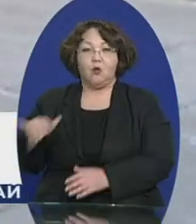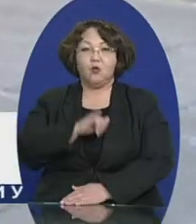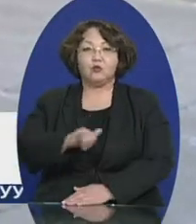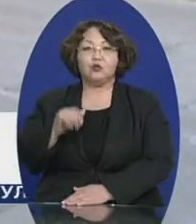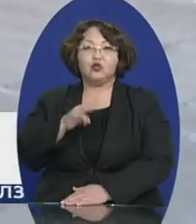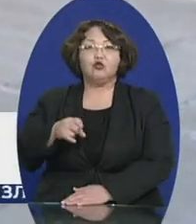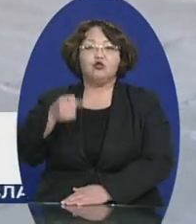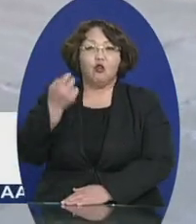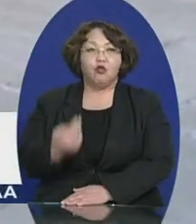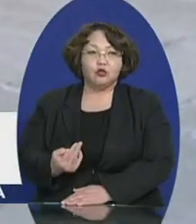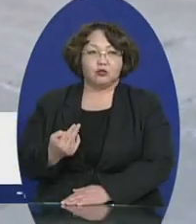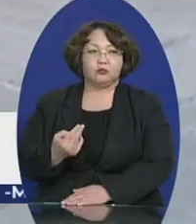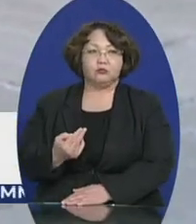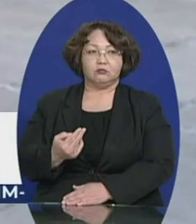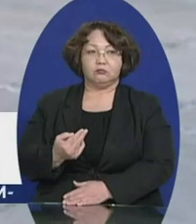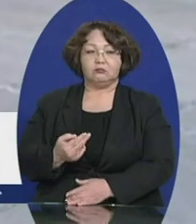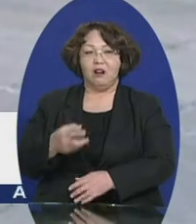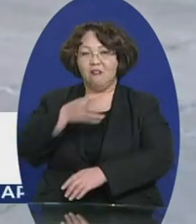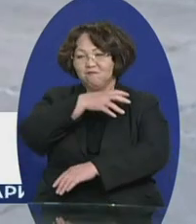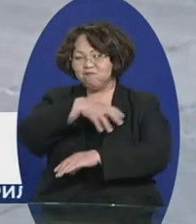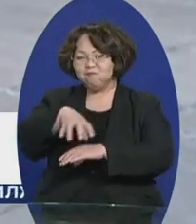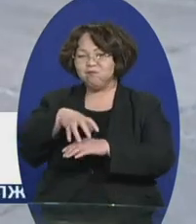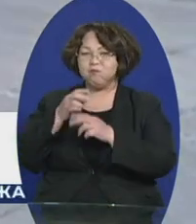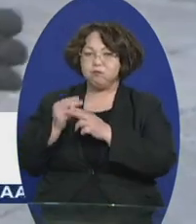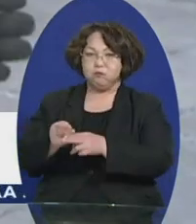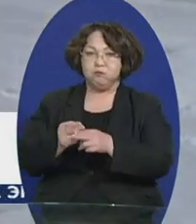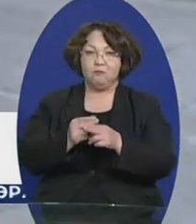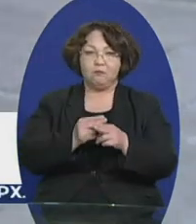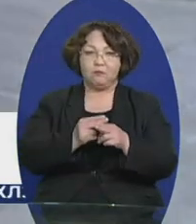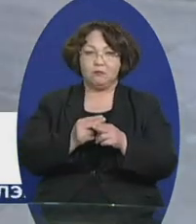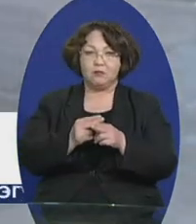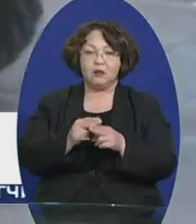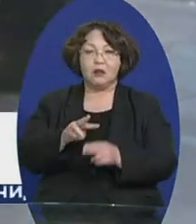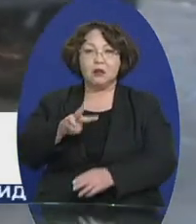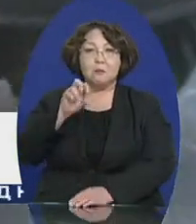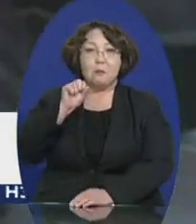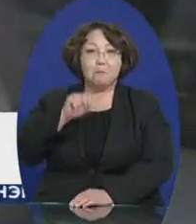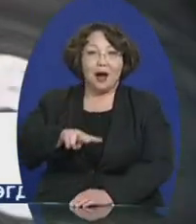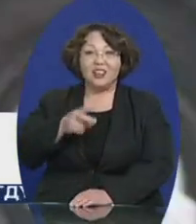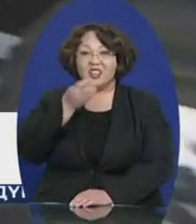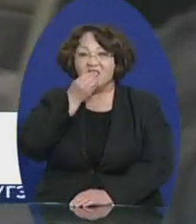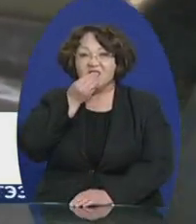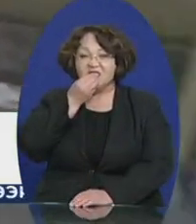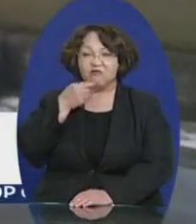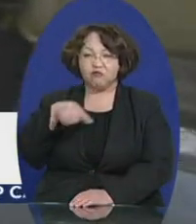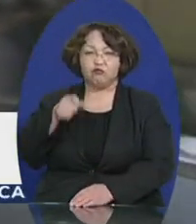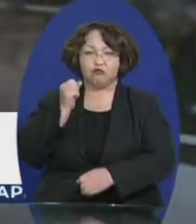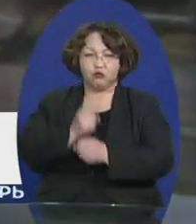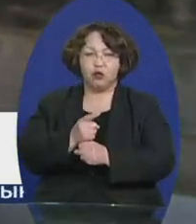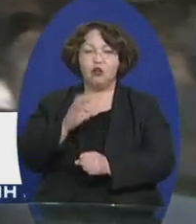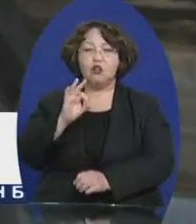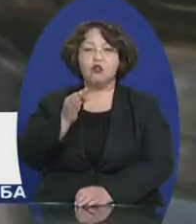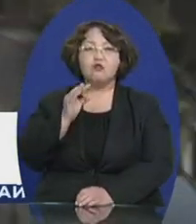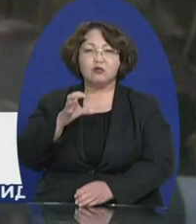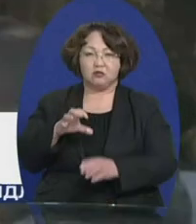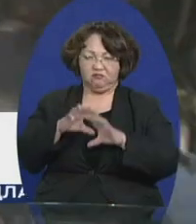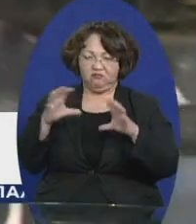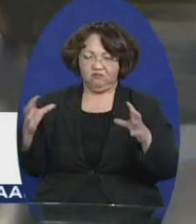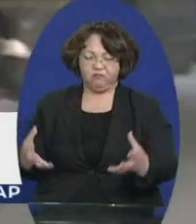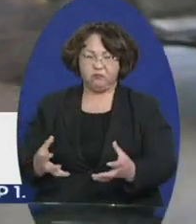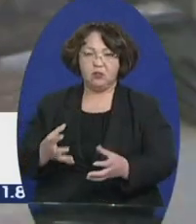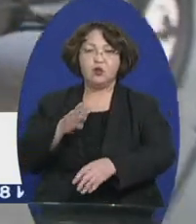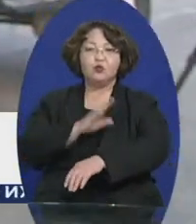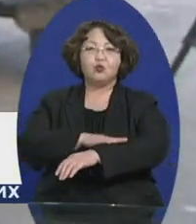хүргэх ажлыг бол өнөөдрөөс эхлүүлж байна. За яг одоо энэ толготод байдаг улсын одоо нөөцийн бүсээс бол зүүн аймагуд руу